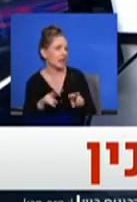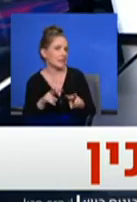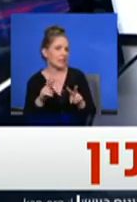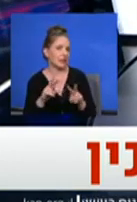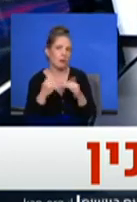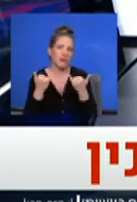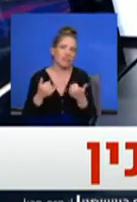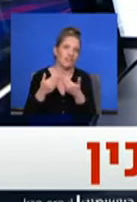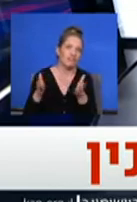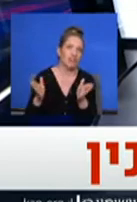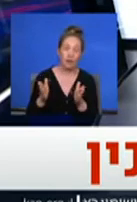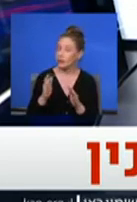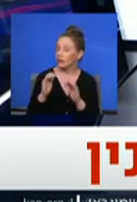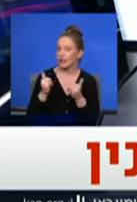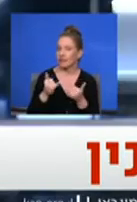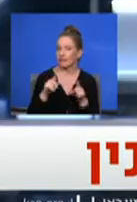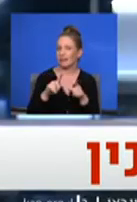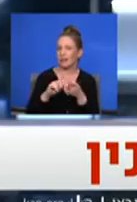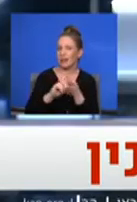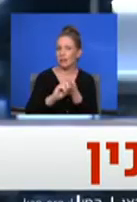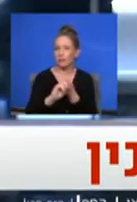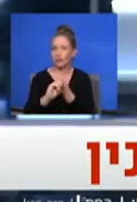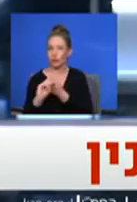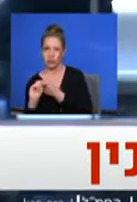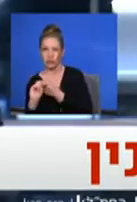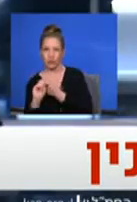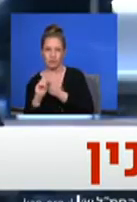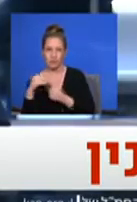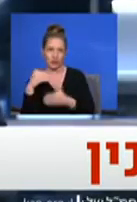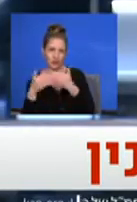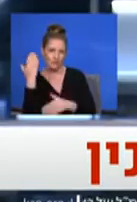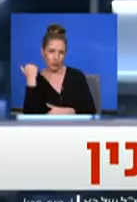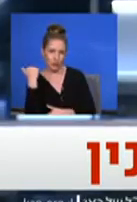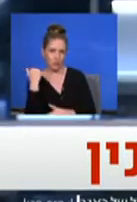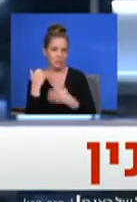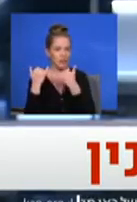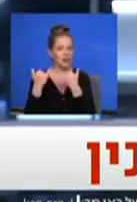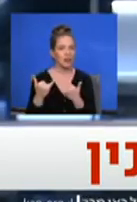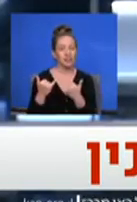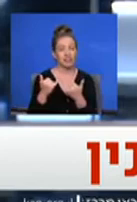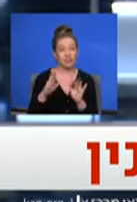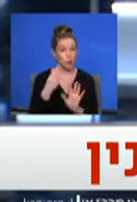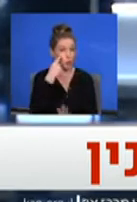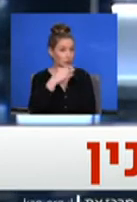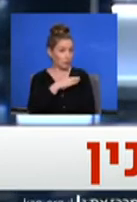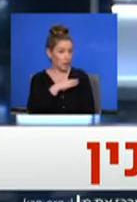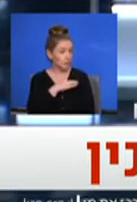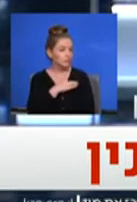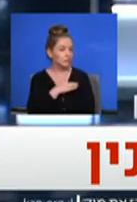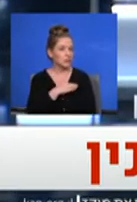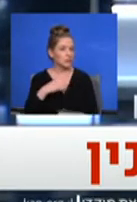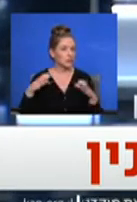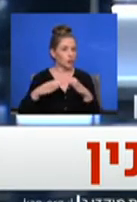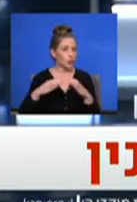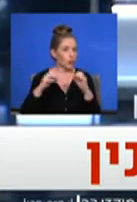אותנו לשם, בשלב הקודם. עכשיו אולי הם יוצאים... הרושם שלי הוא ש... כוחות הביטחון, צהל, פועלים עכשיו